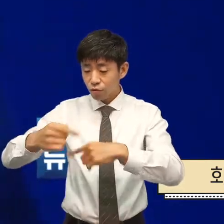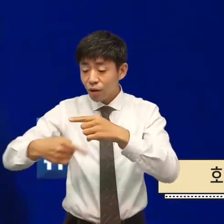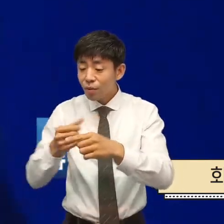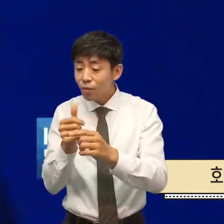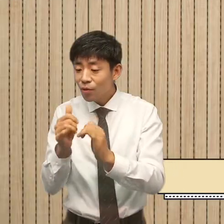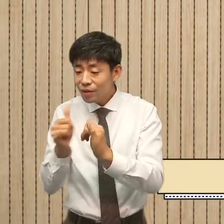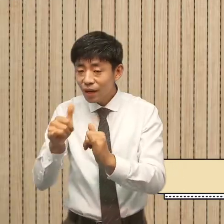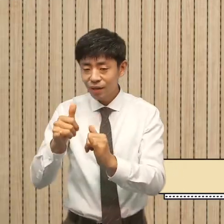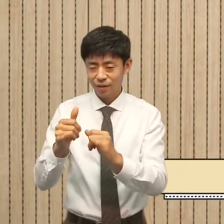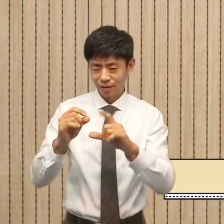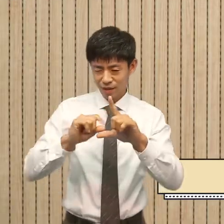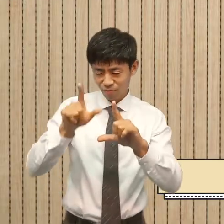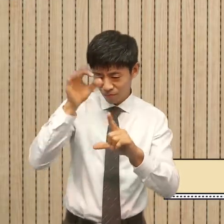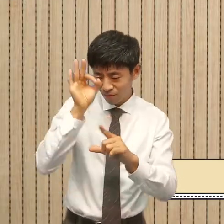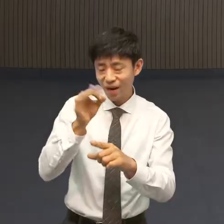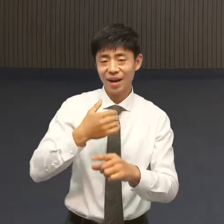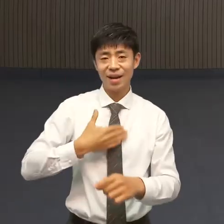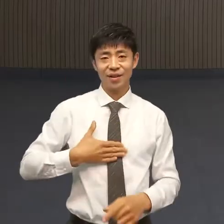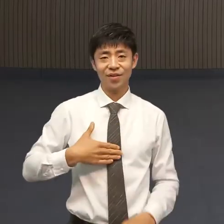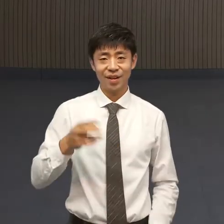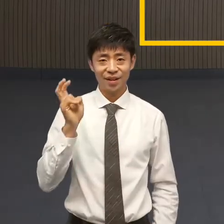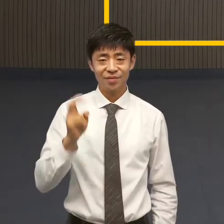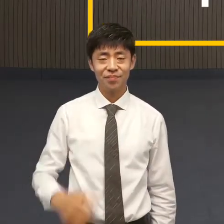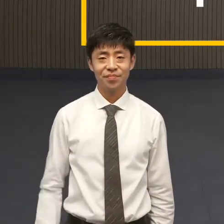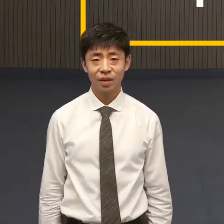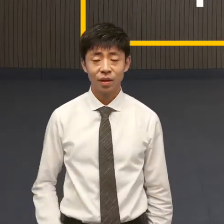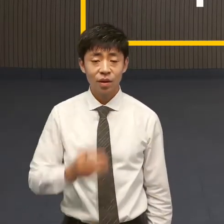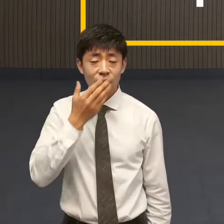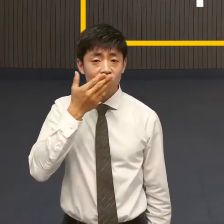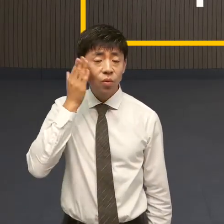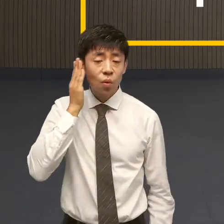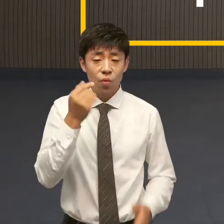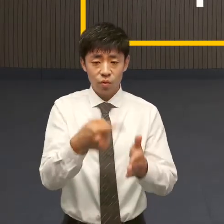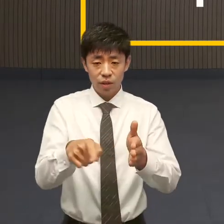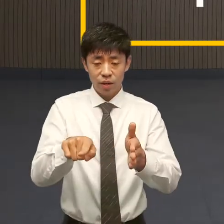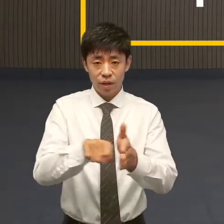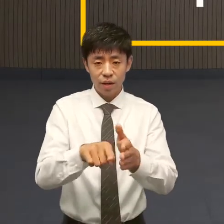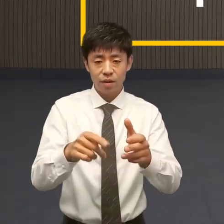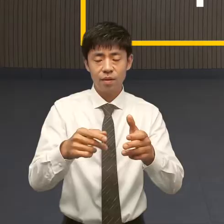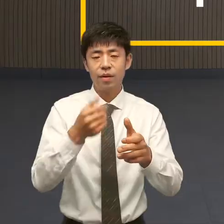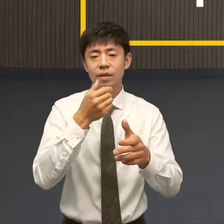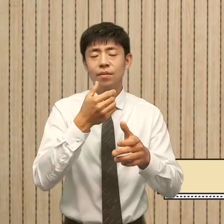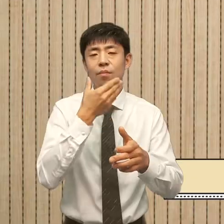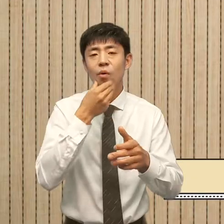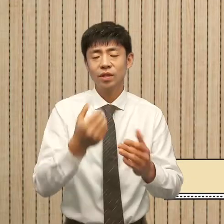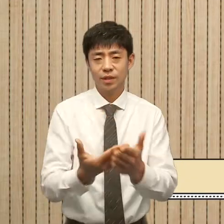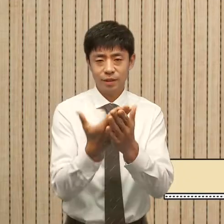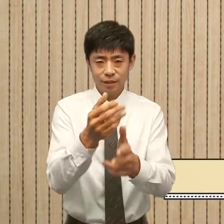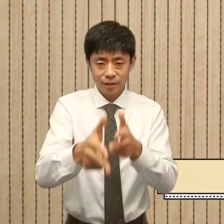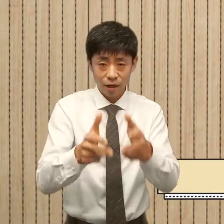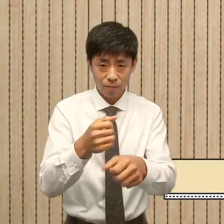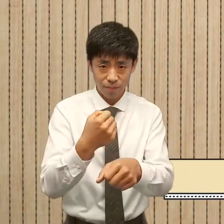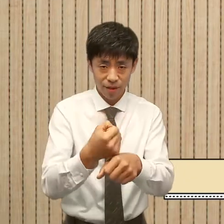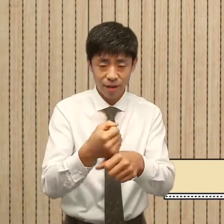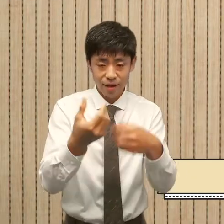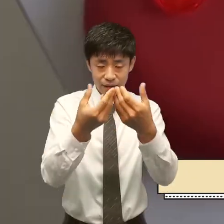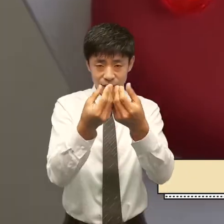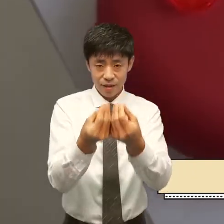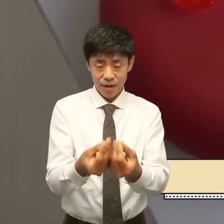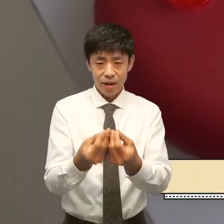통역하는 것을 많이들 보셨을 겁니다. 청각 언어 장애인들을 위한 복지 증진 사업들을 하고 있는데요. 화재가 발생됐을